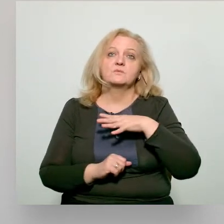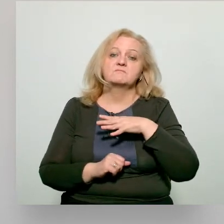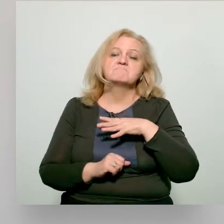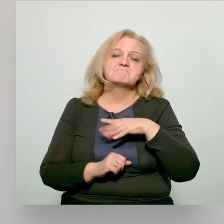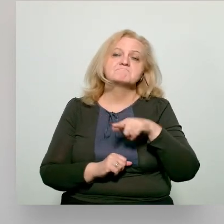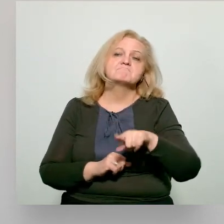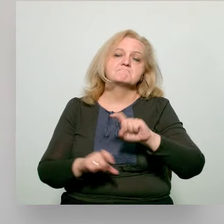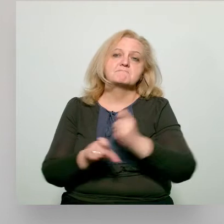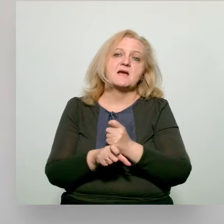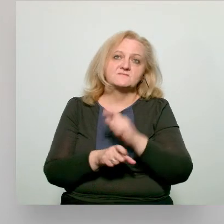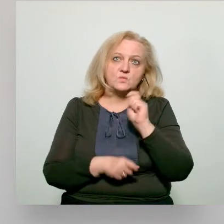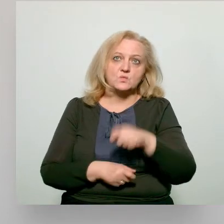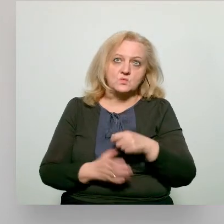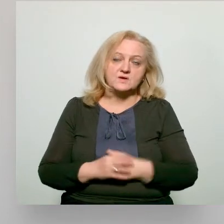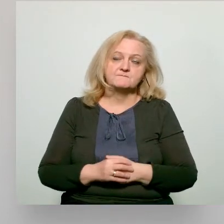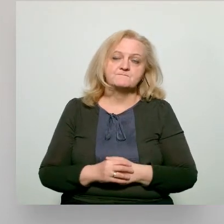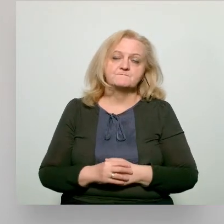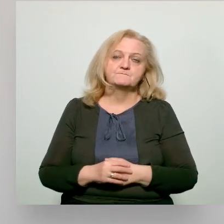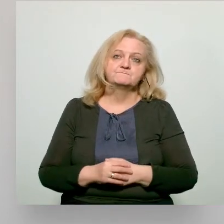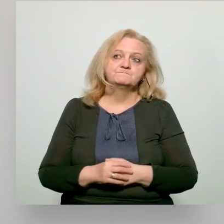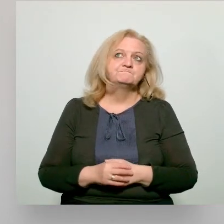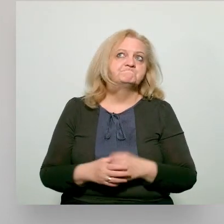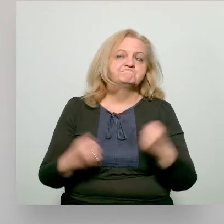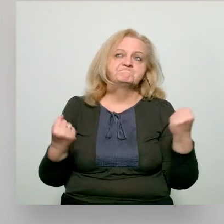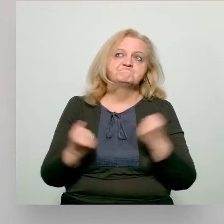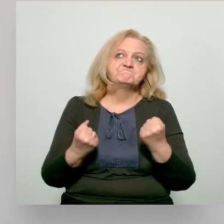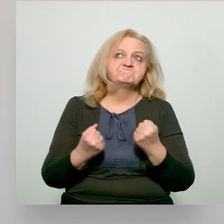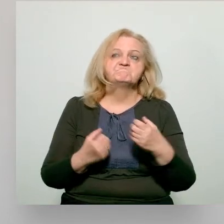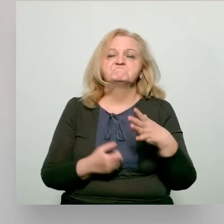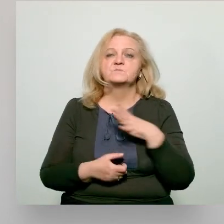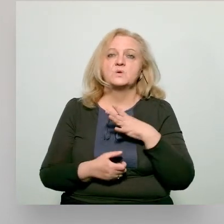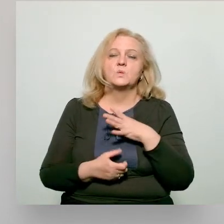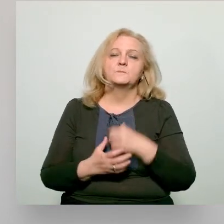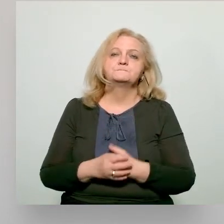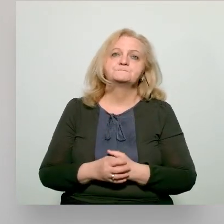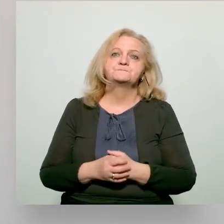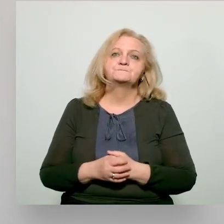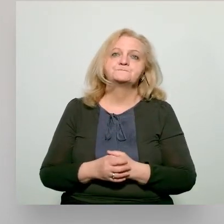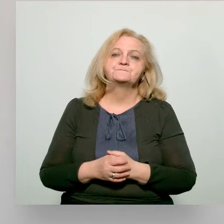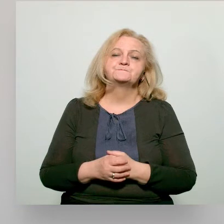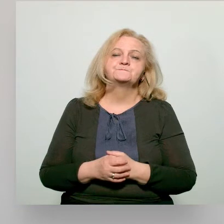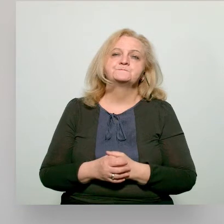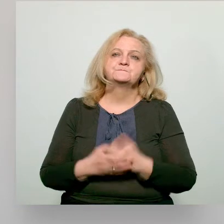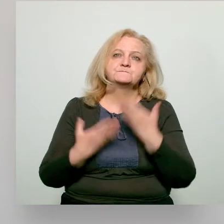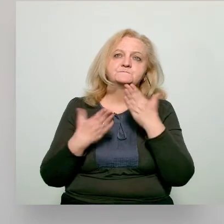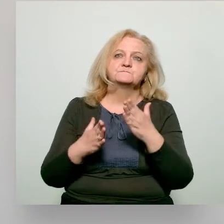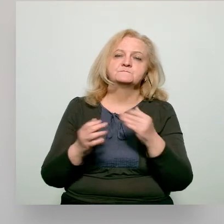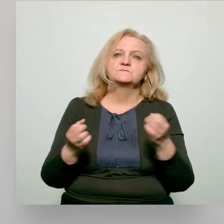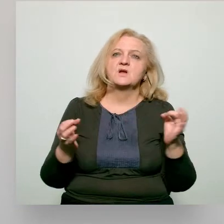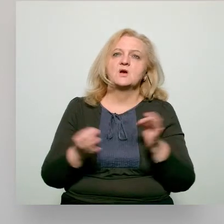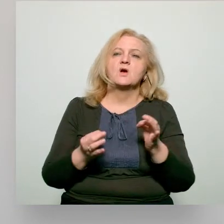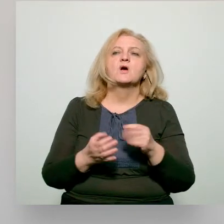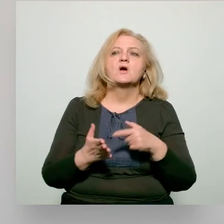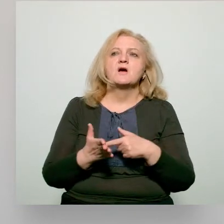państwowości ukraińskiej, z ogromnym, bardzo wyraziście była wyrazistym przejawem wszelkiej brutalności